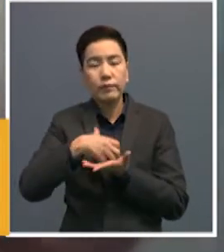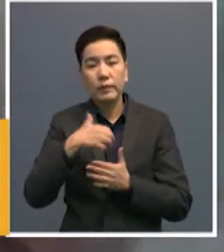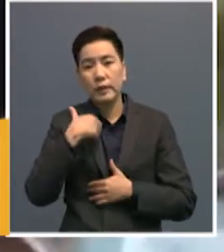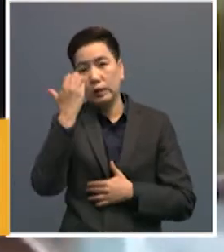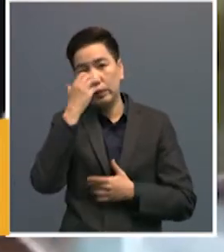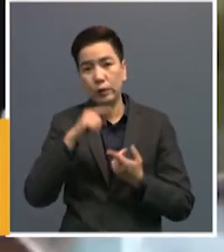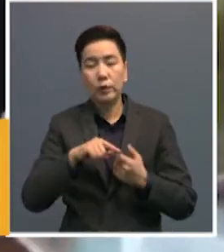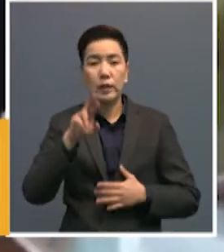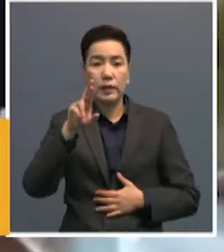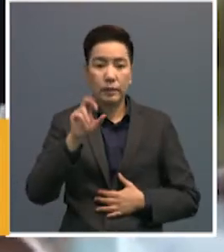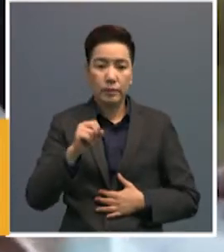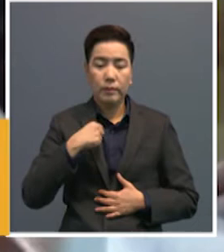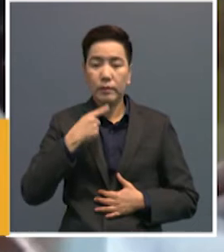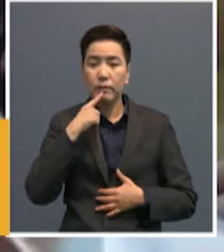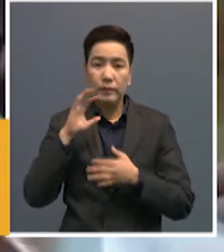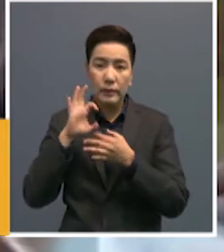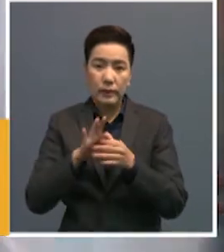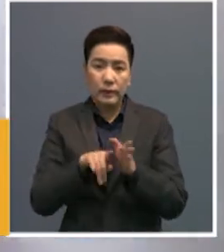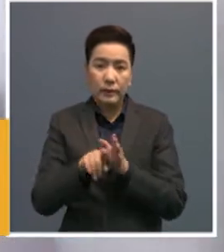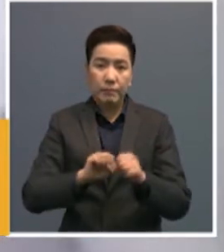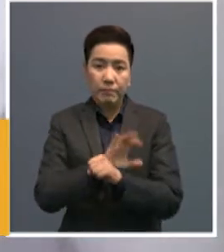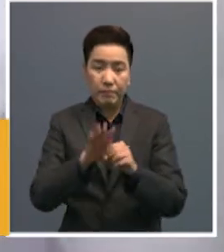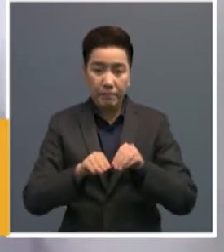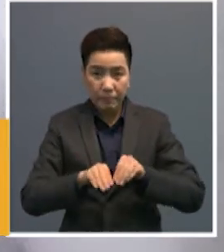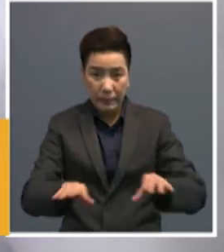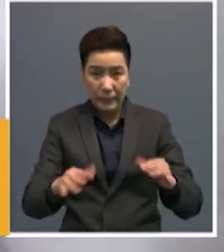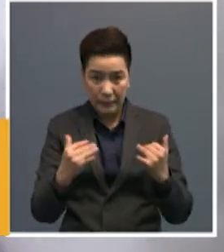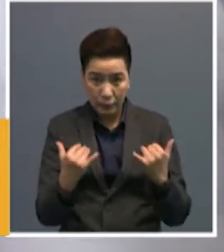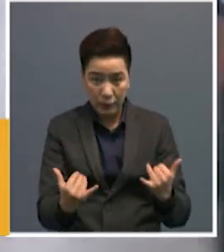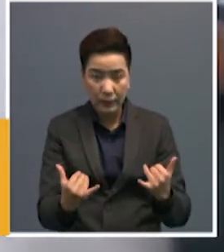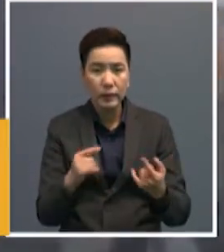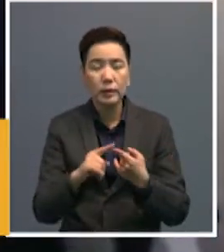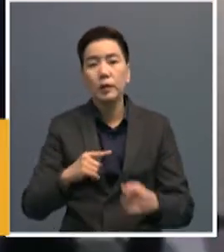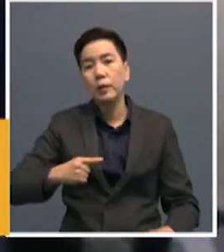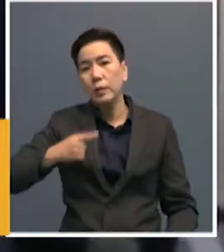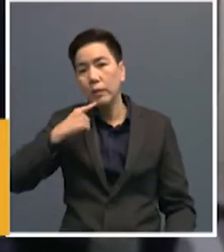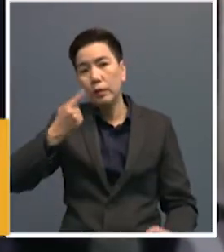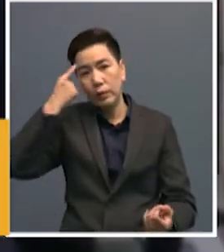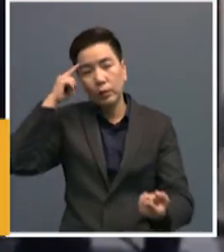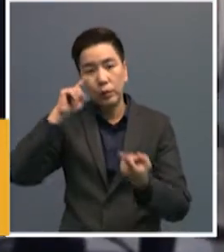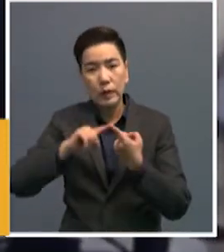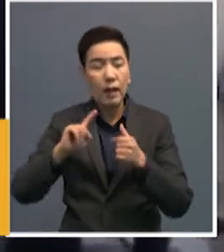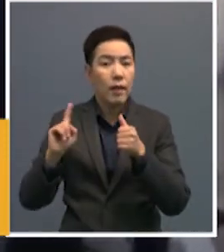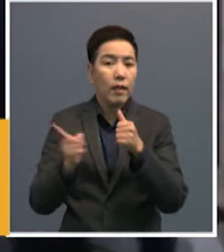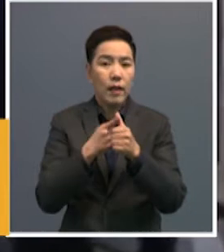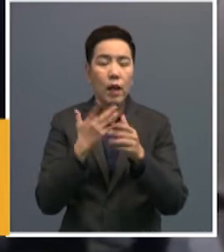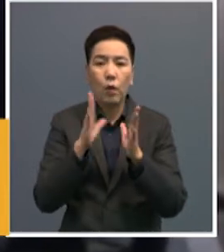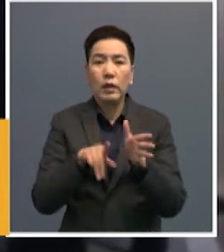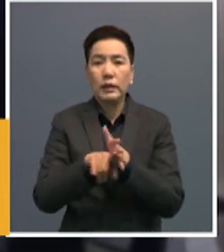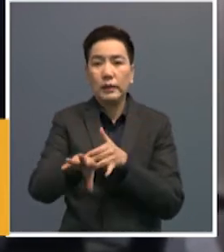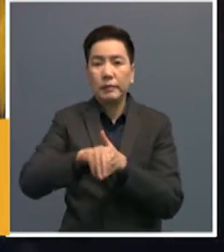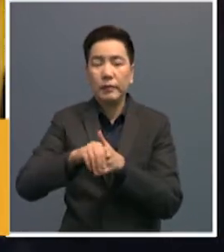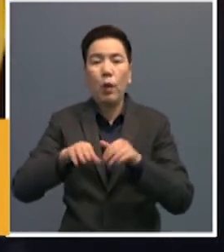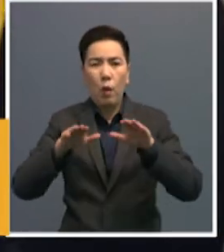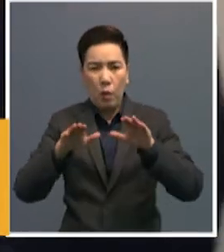สถานีโทรทัศน์รัฐสภาเกี่ยวกับการพัฒนาบาทของgoh19ในขณะนี้นะครับบอกว่าเป้าทีแรกก็คือการลดจำนวนผู้ติด